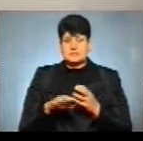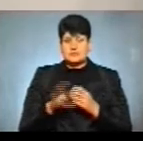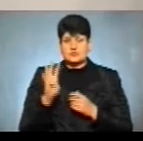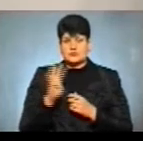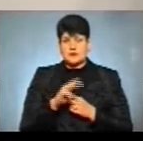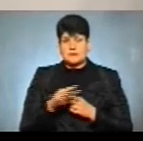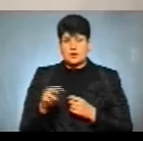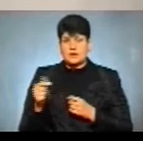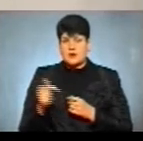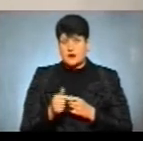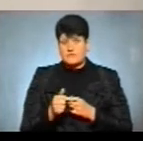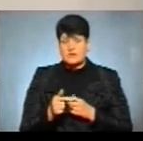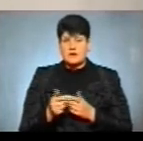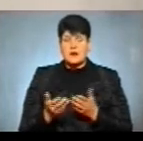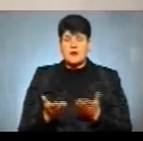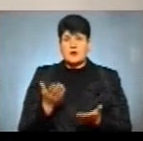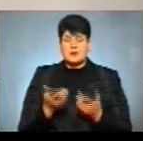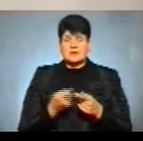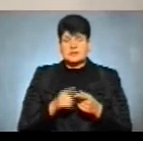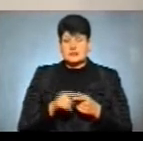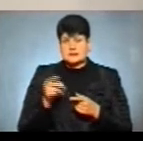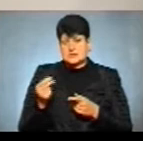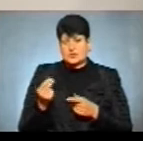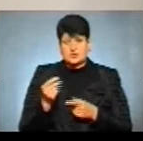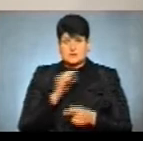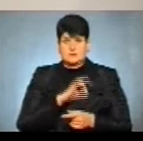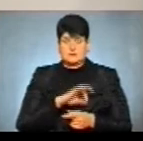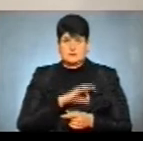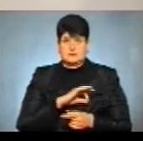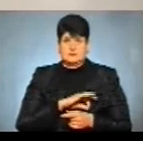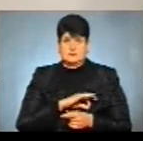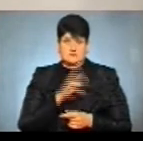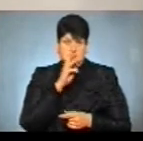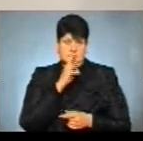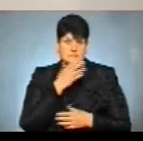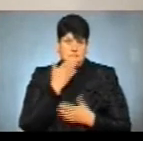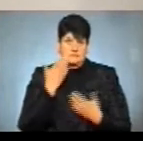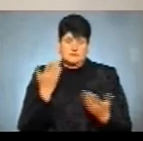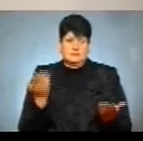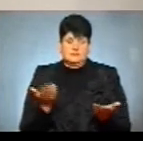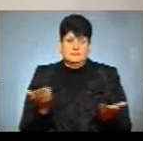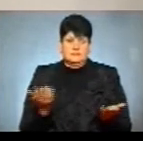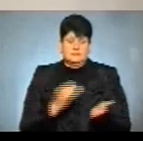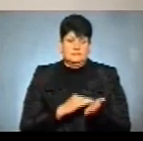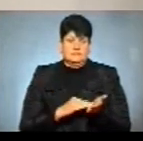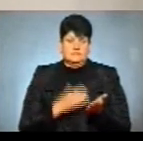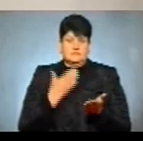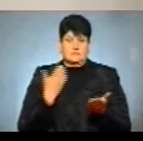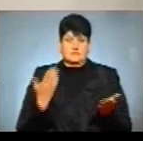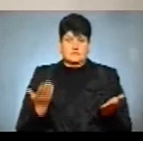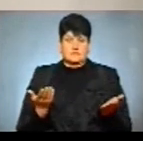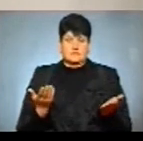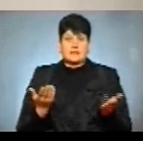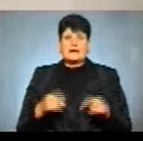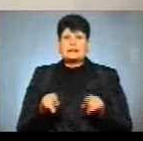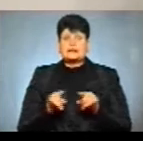майже на 4 мільйони гривень. Але цих грошей не було в заробітках? Так, ні в заробітках, ні в активах не відображалося.